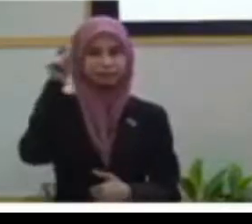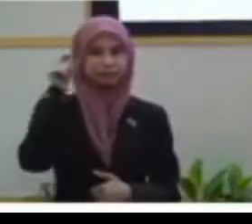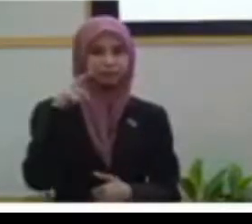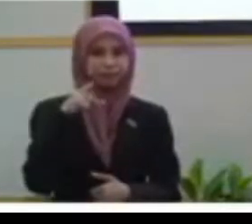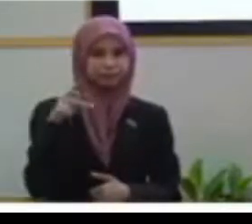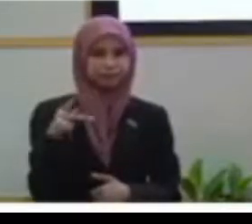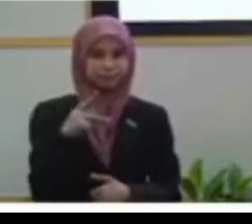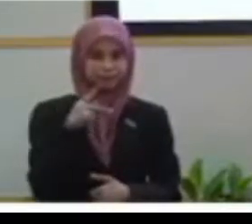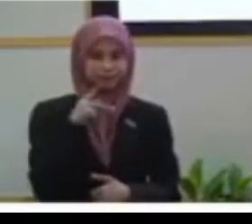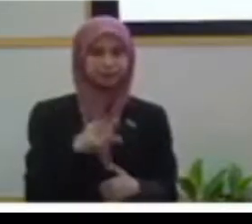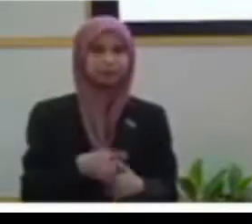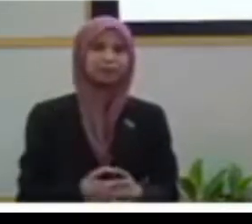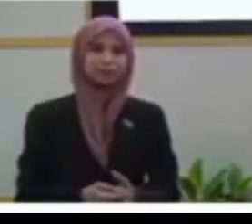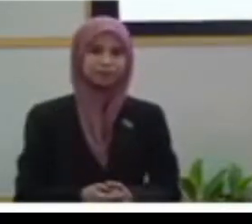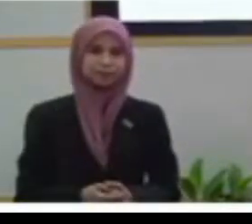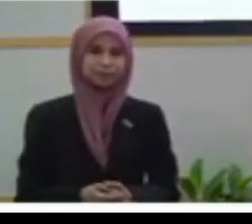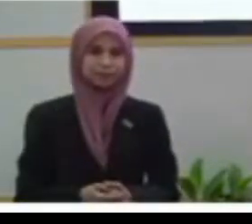sekalian,